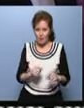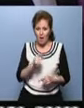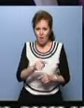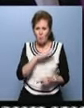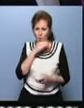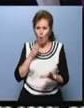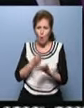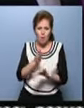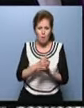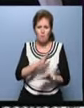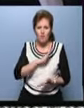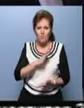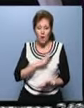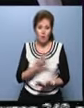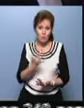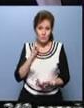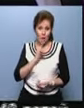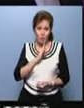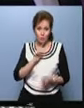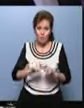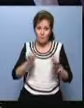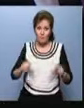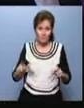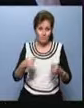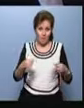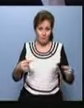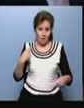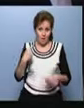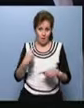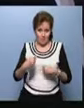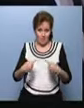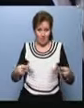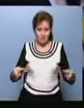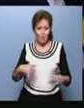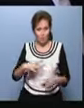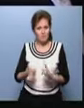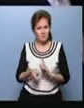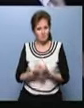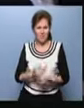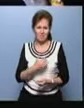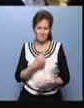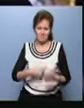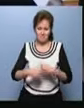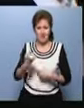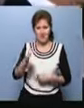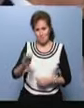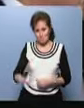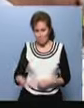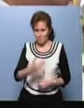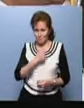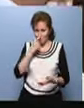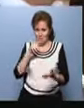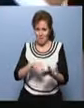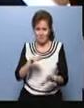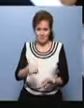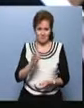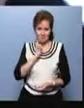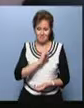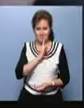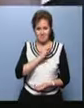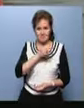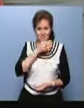в выходные. И всегда радуюсь. Конечно. Даже хочется стать ребенком и попасть в этот... Конечно, какие